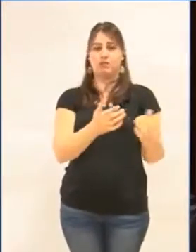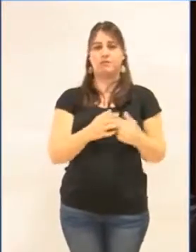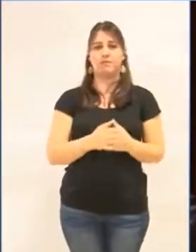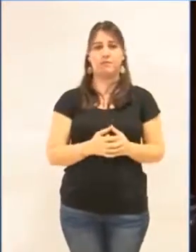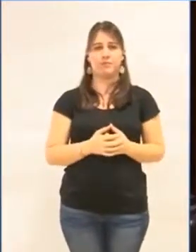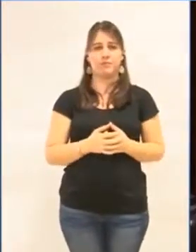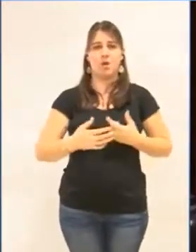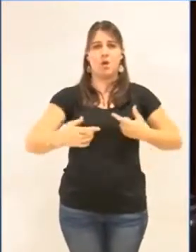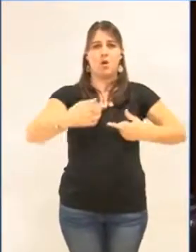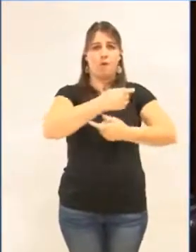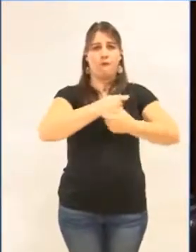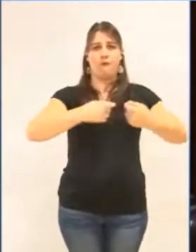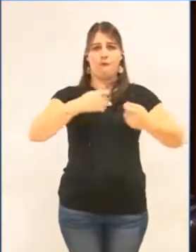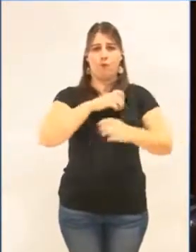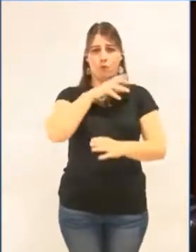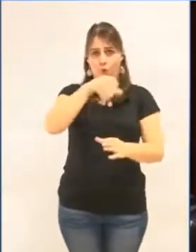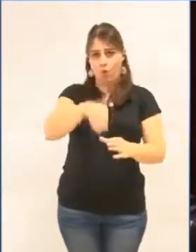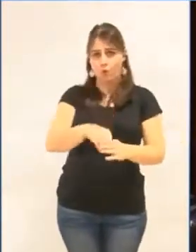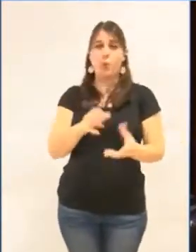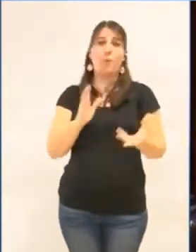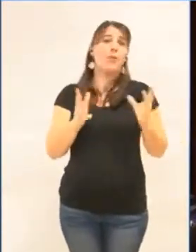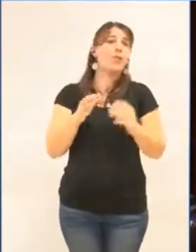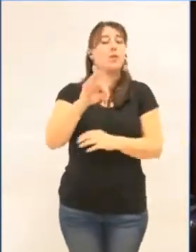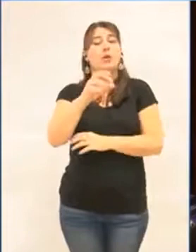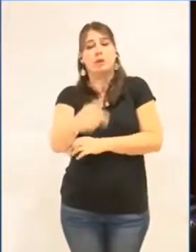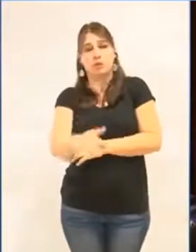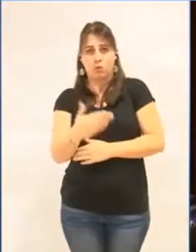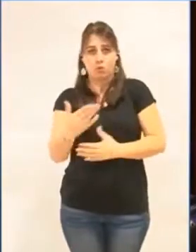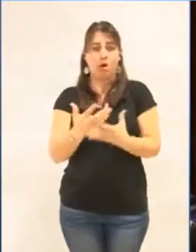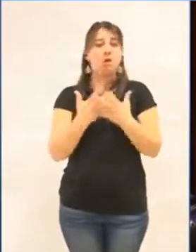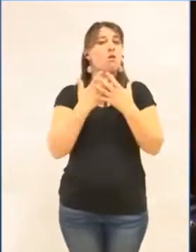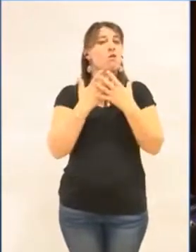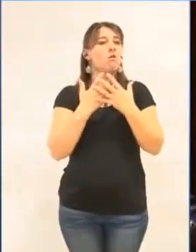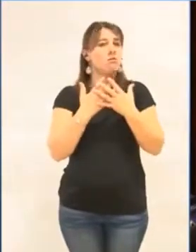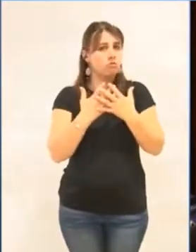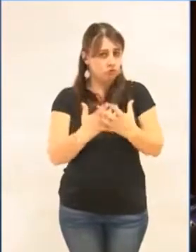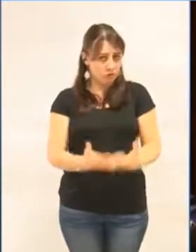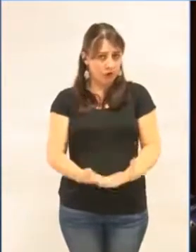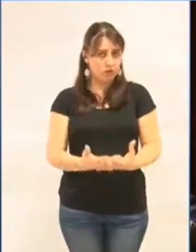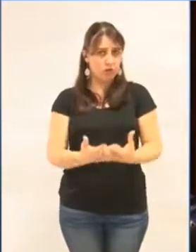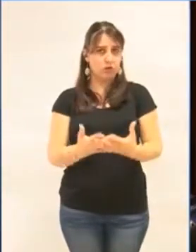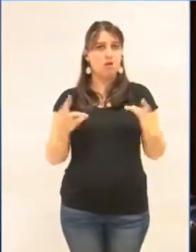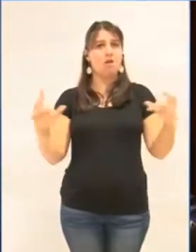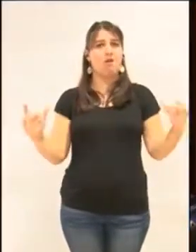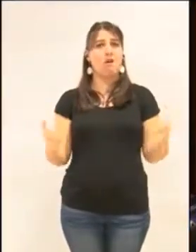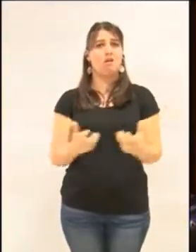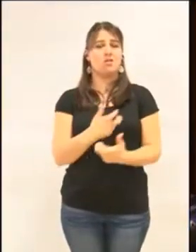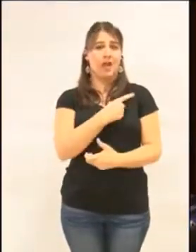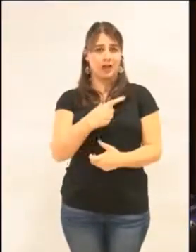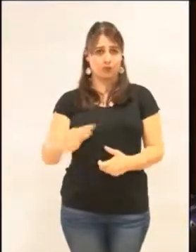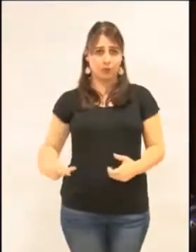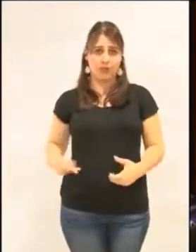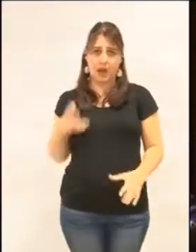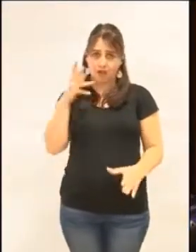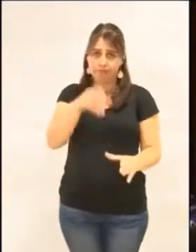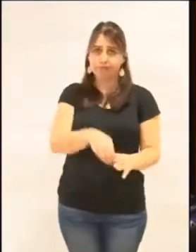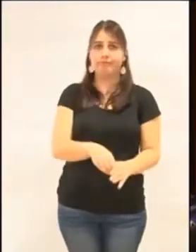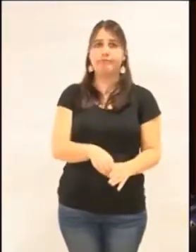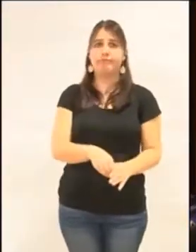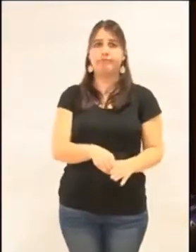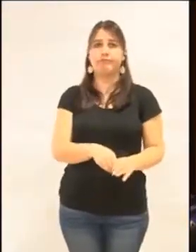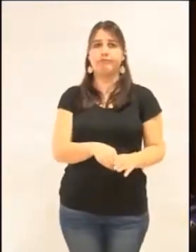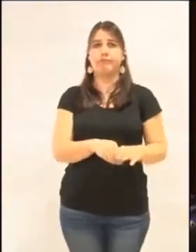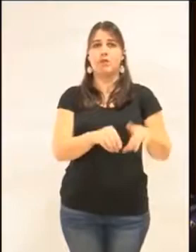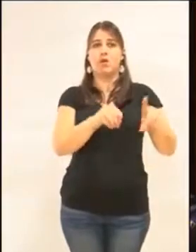Flux qui intégrait la prise en compte ou pas, par exemple, de la charge de la taxe foncière, prise en compte par le